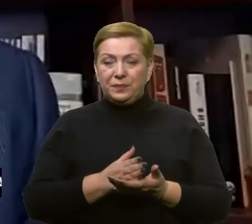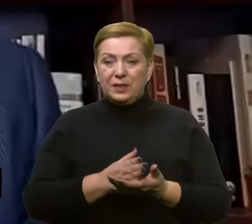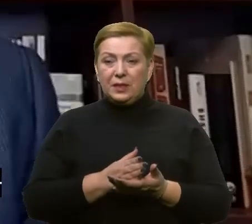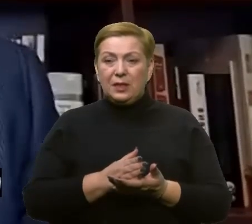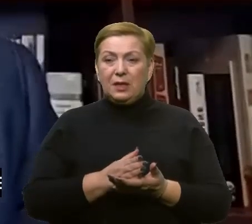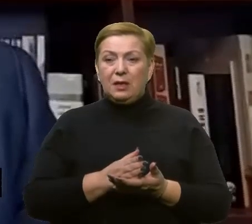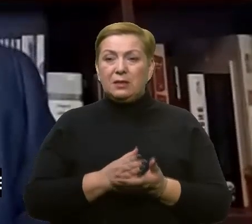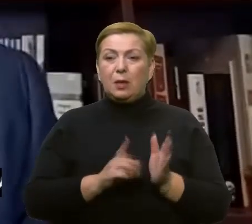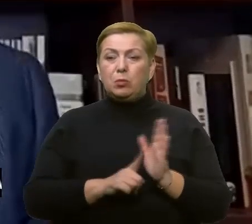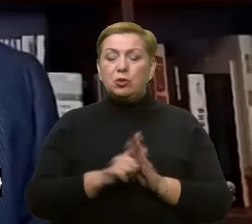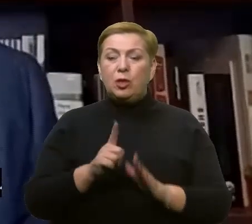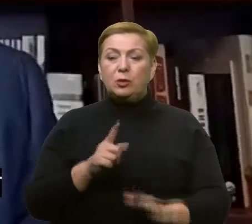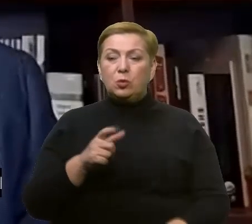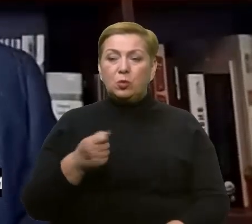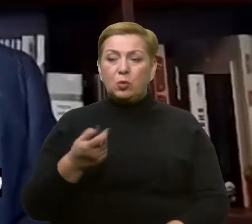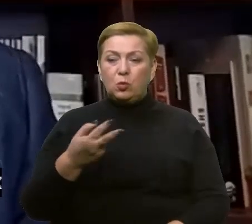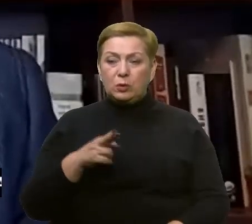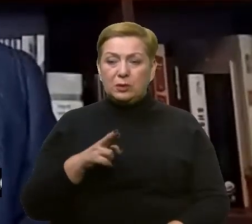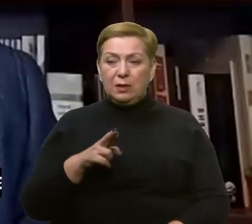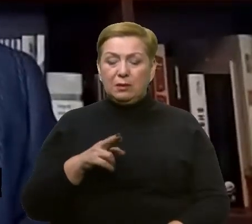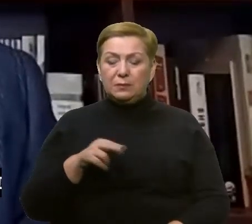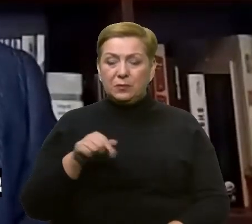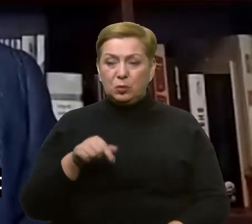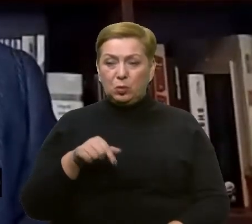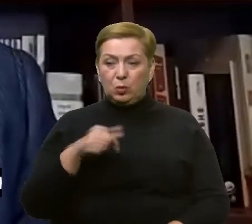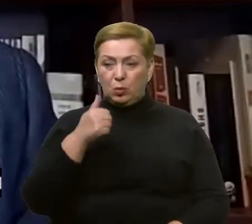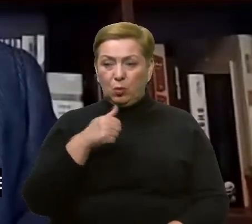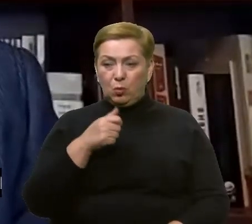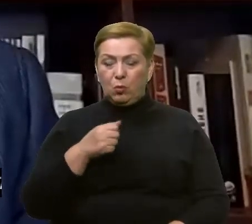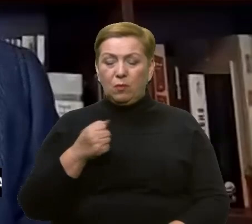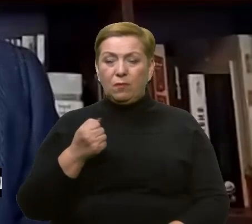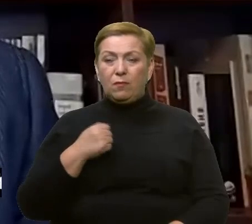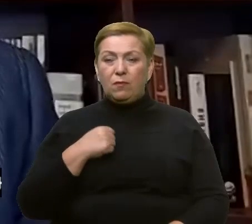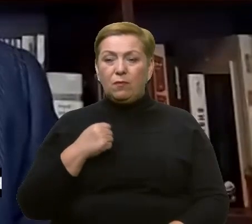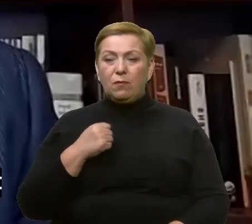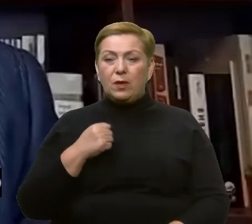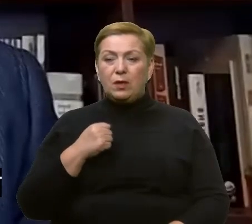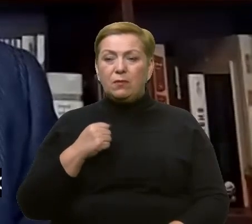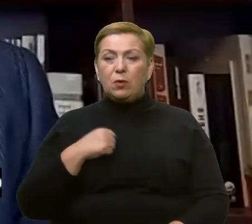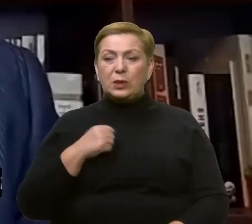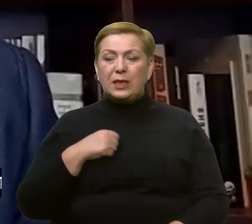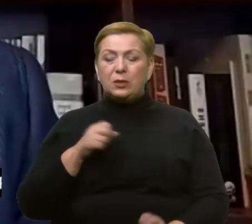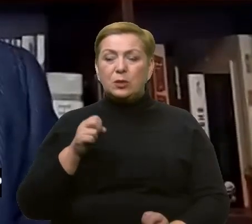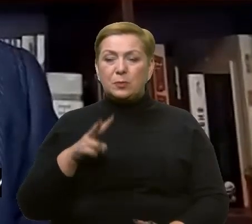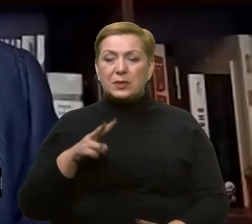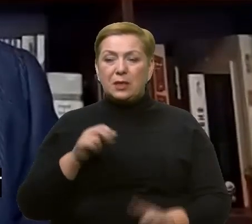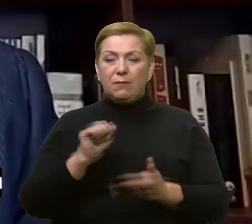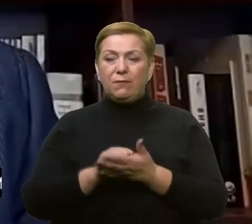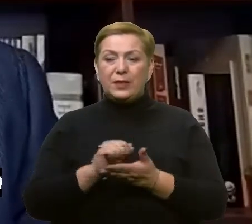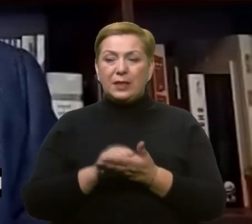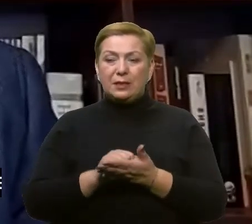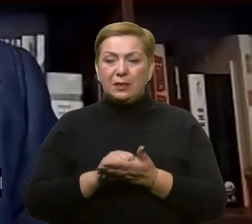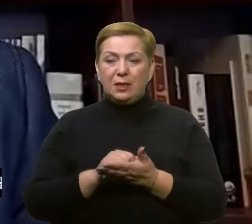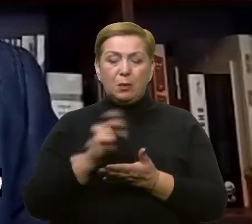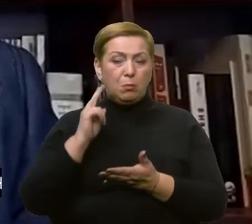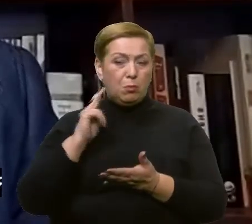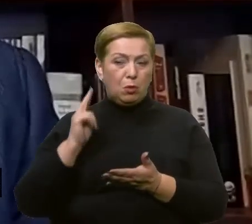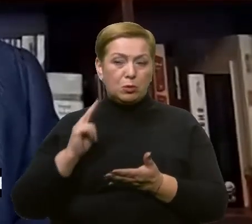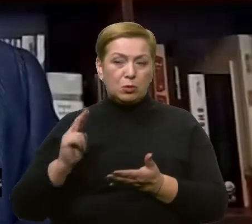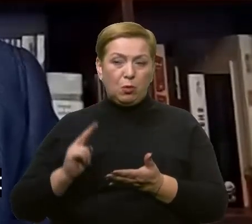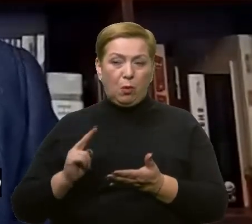якраз грудня цього року в своєму спеціалізованому виданні морському